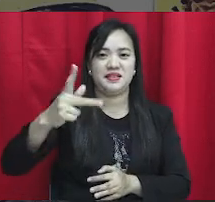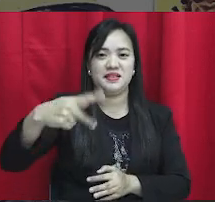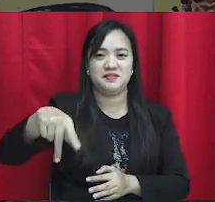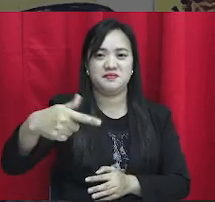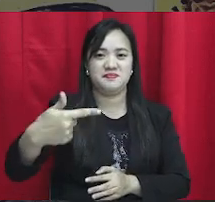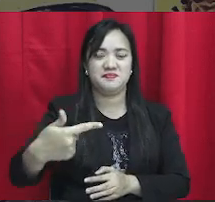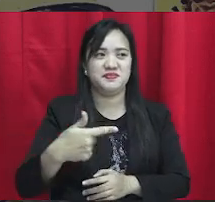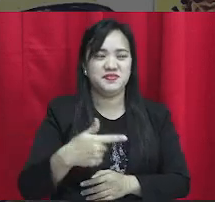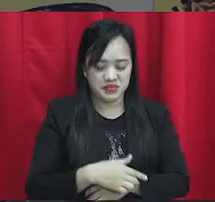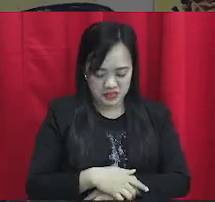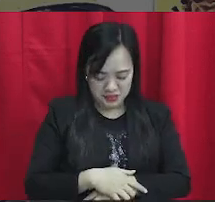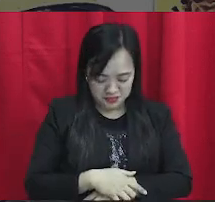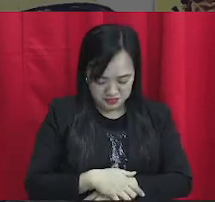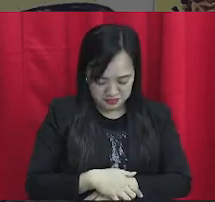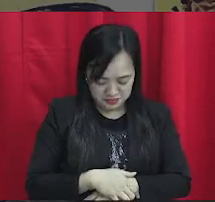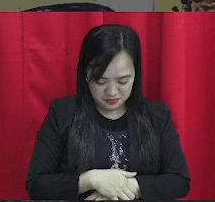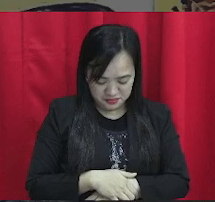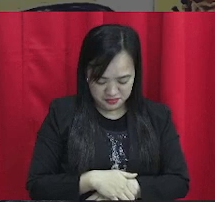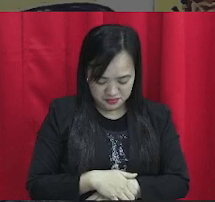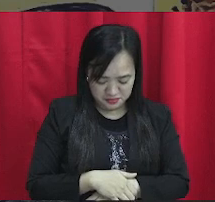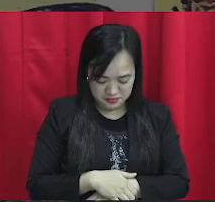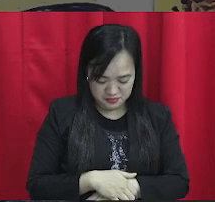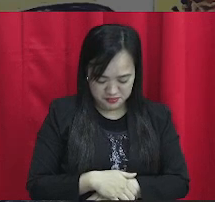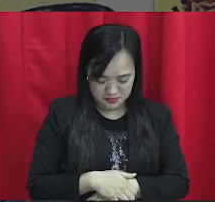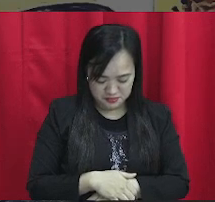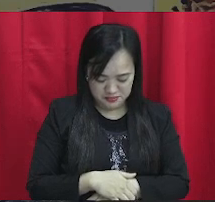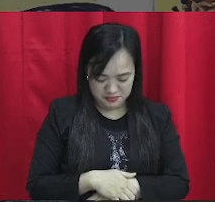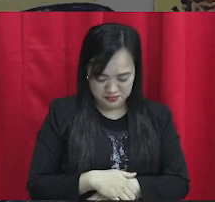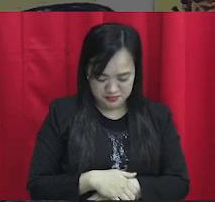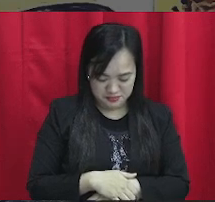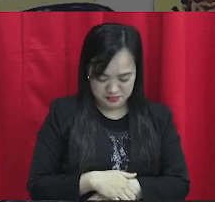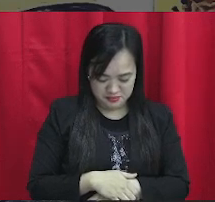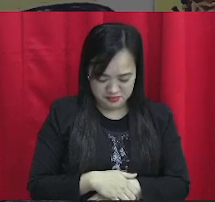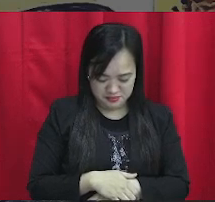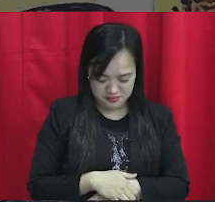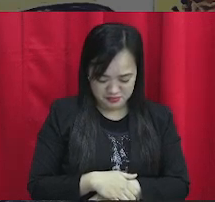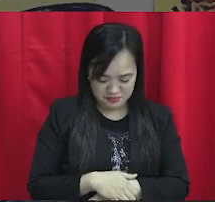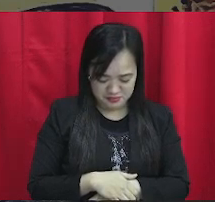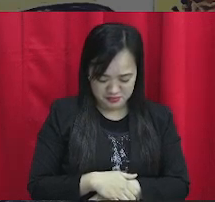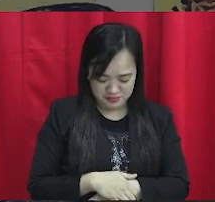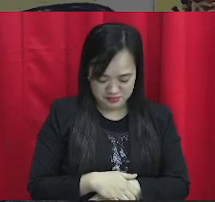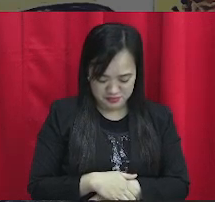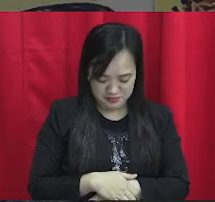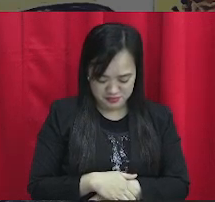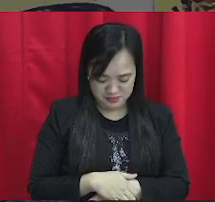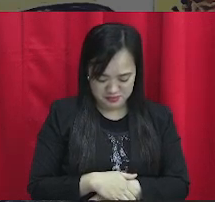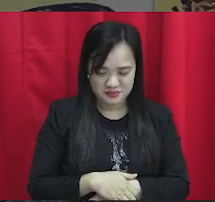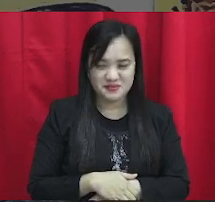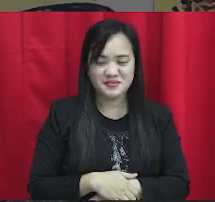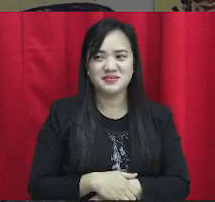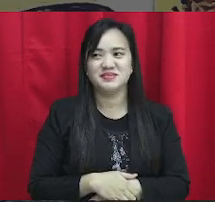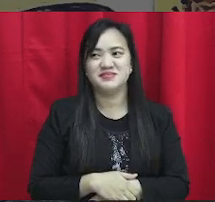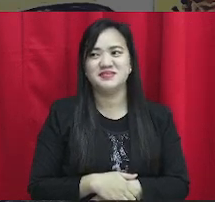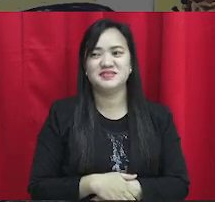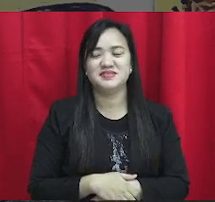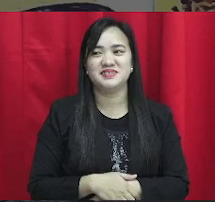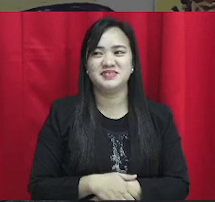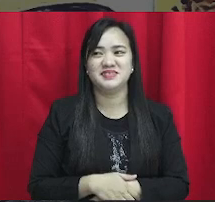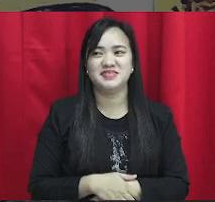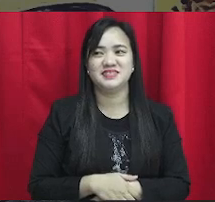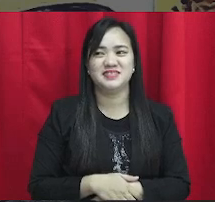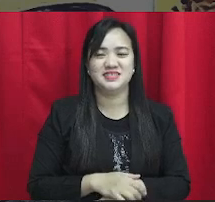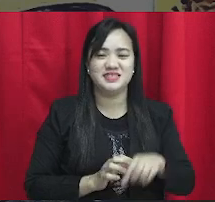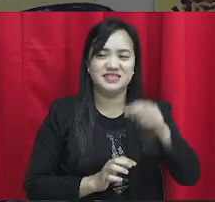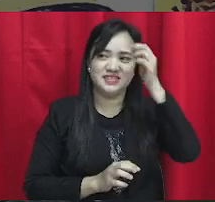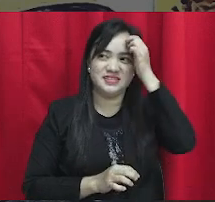Oh. Hindi yan. Para extinguisher yun eh. Bigat. Huwag yan! Oh. Nice, umali ka sa ano, sa mga